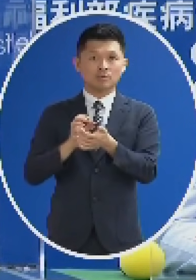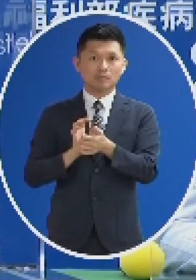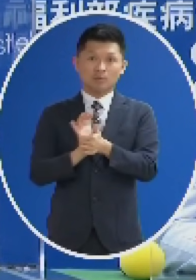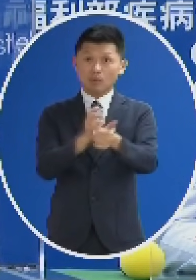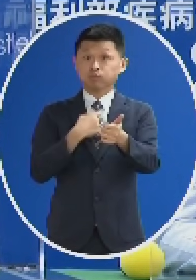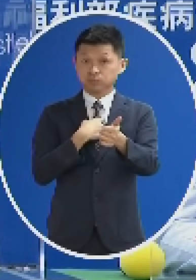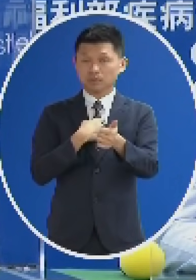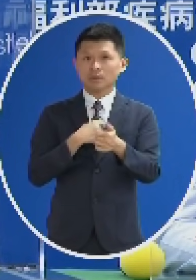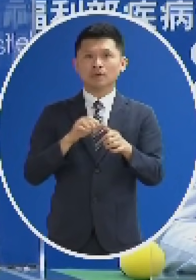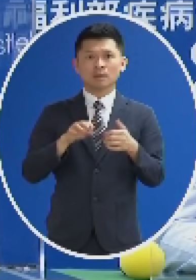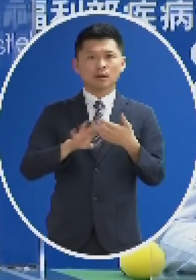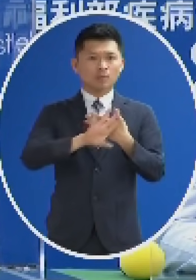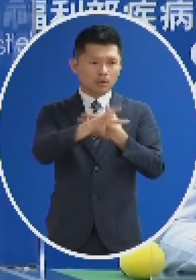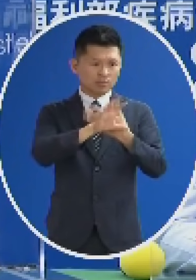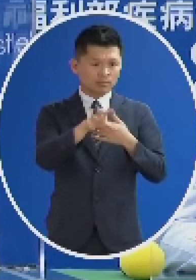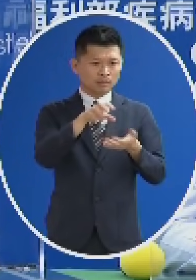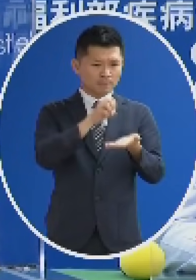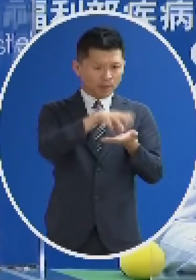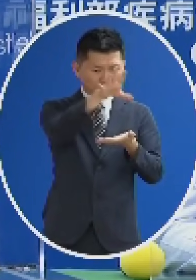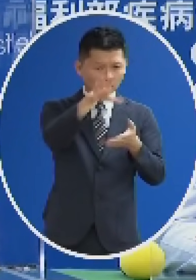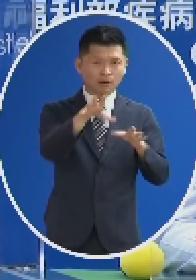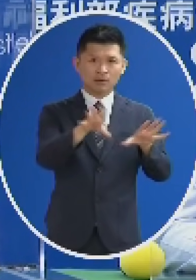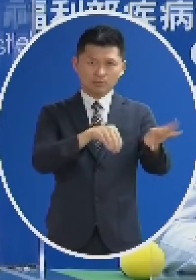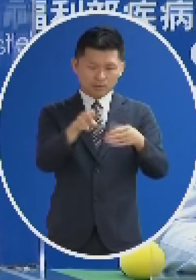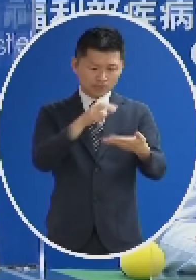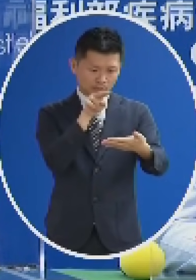相关的一些报告了哈。不过我们现在